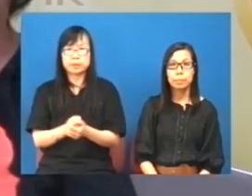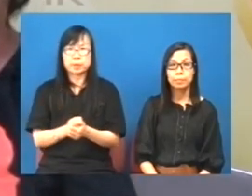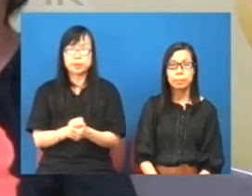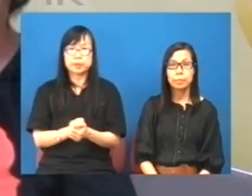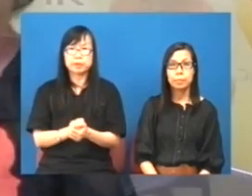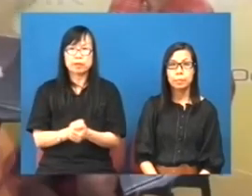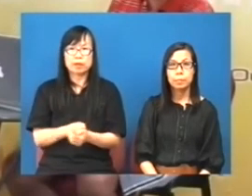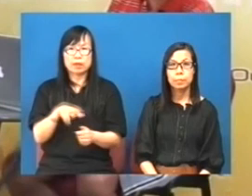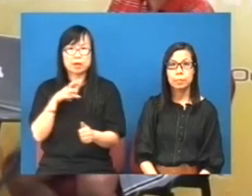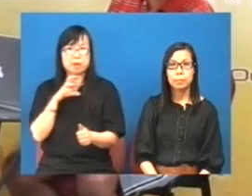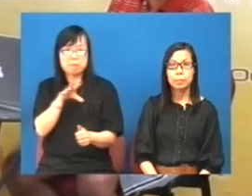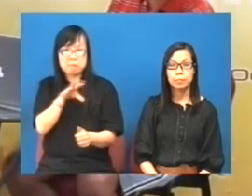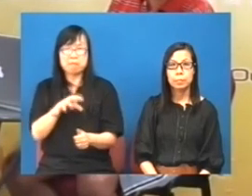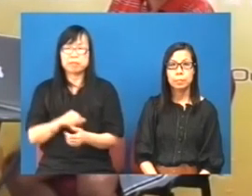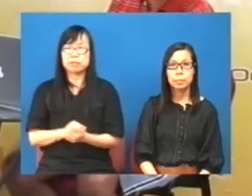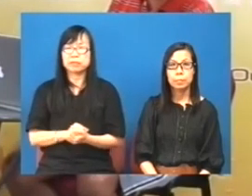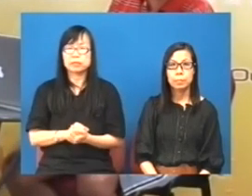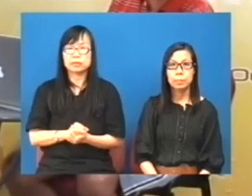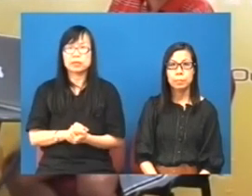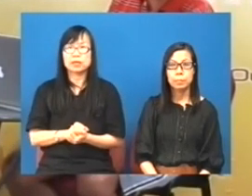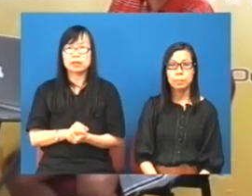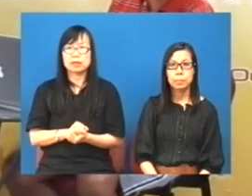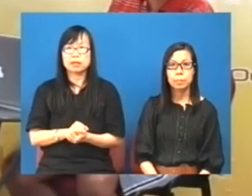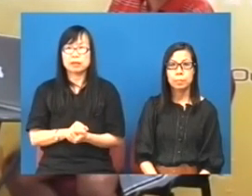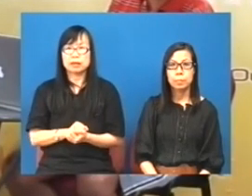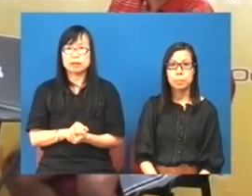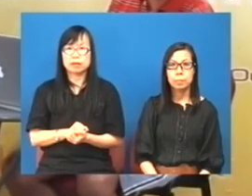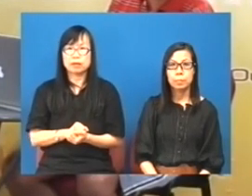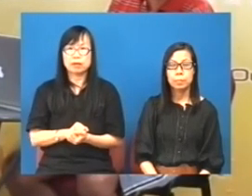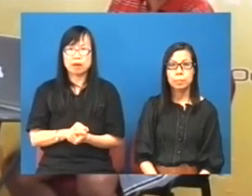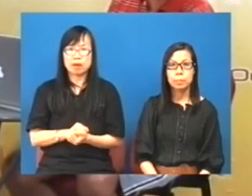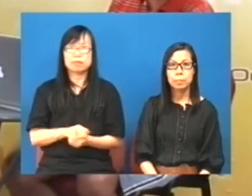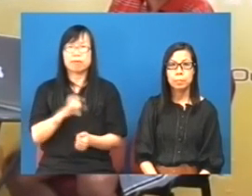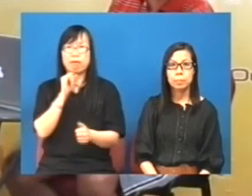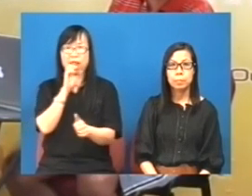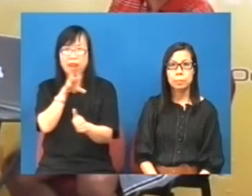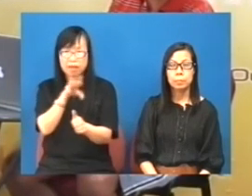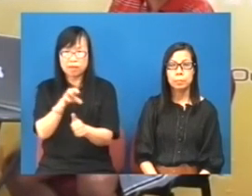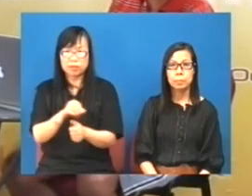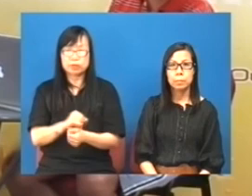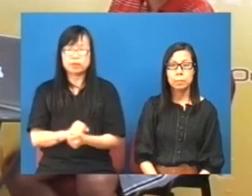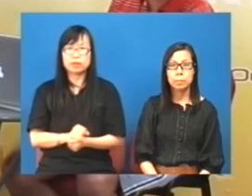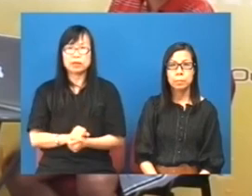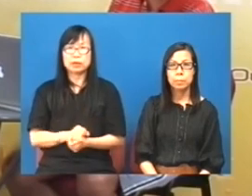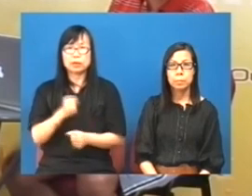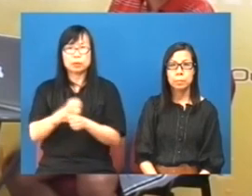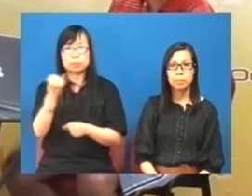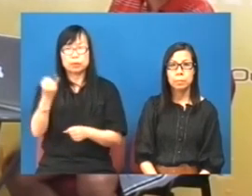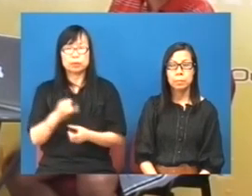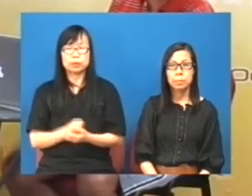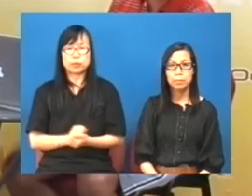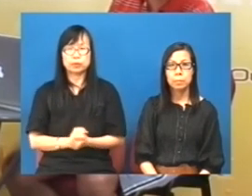恐嚇或者這個侮辱其他人或者阻止其他人表達意見他是做不到的